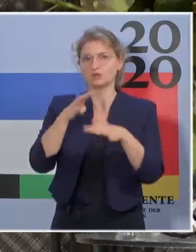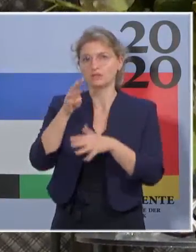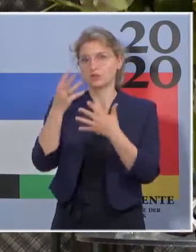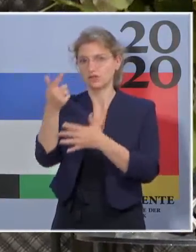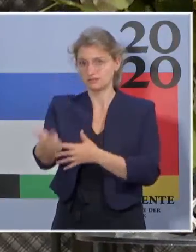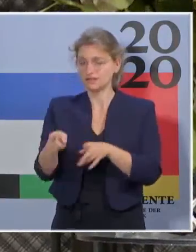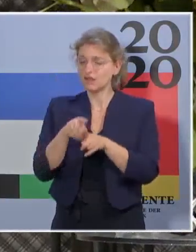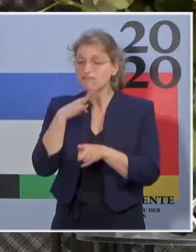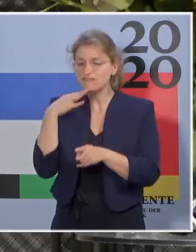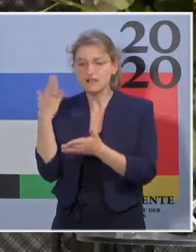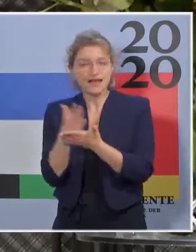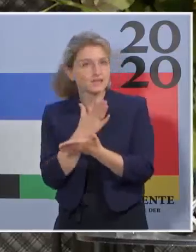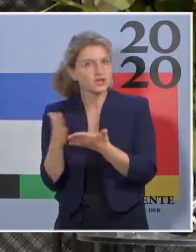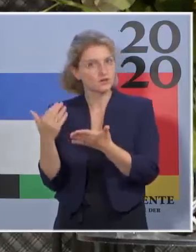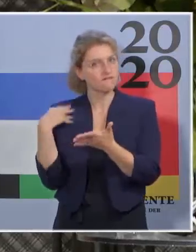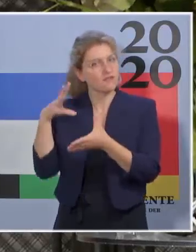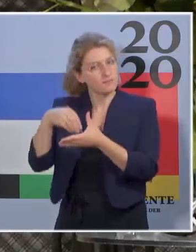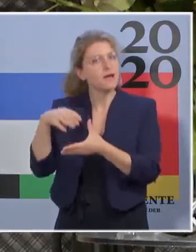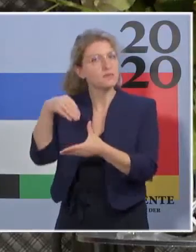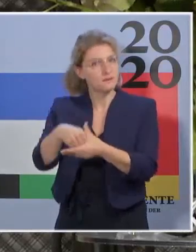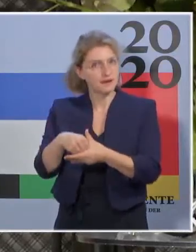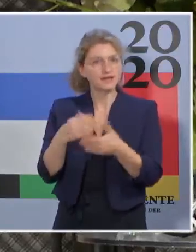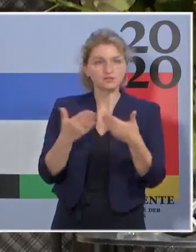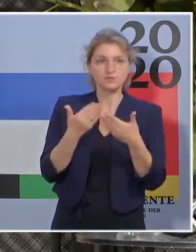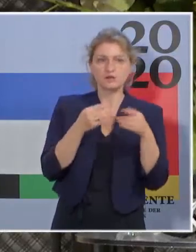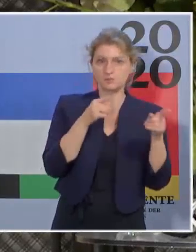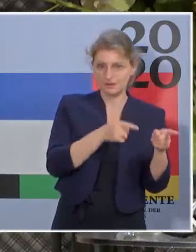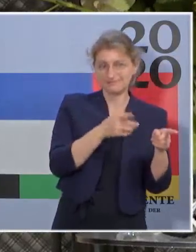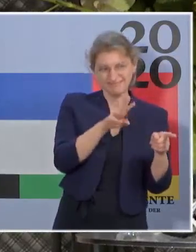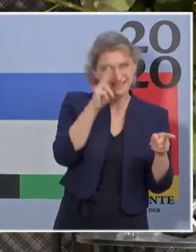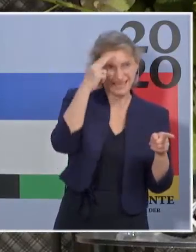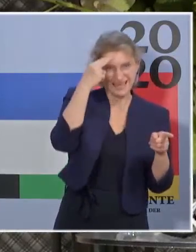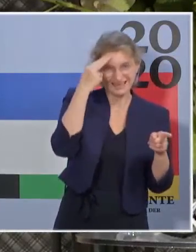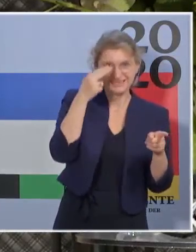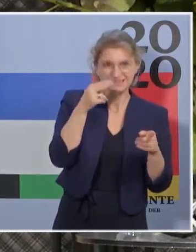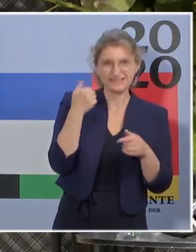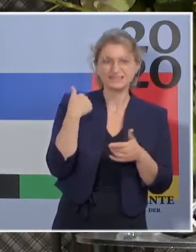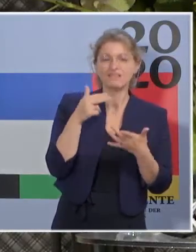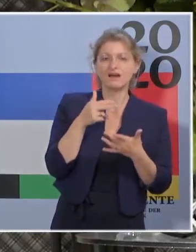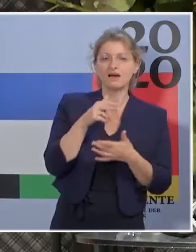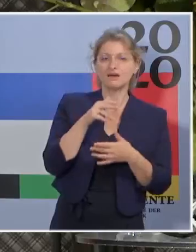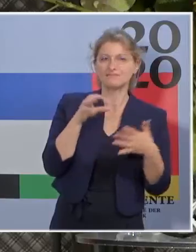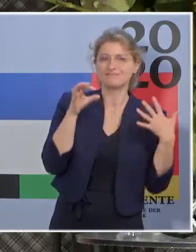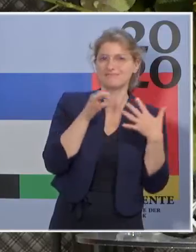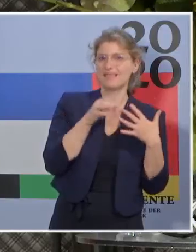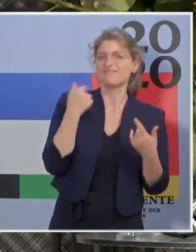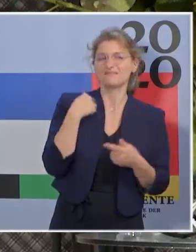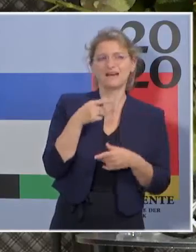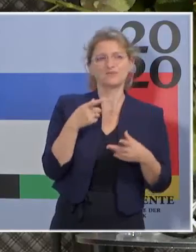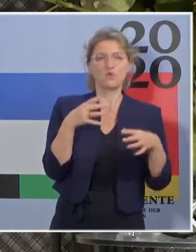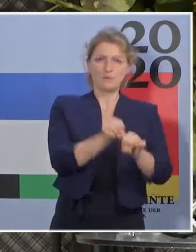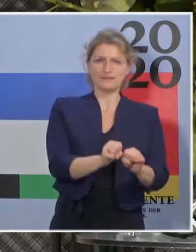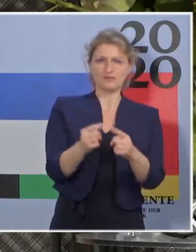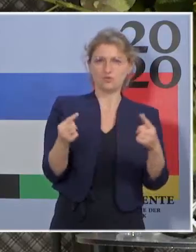Entscheidungen, insbesondere an dem von Ihnen angesprochenen Erkenntnis betreffend die Sewa-Ehe. Das war ein Kompetenzkonflikt. Also damals